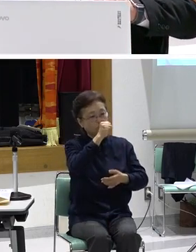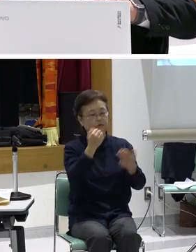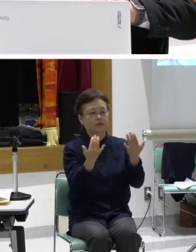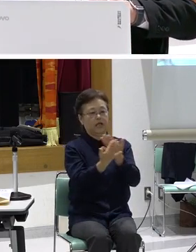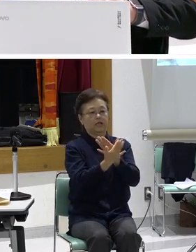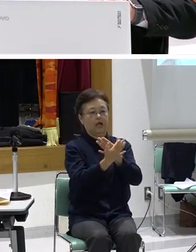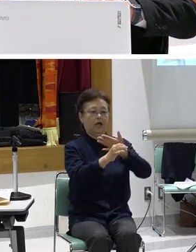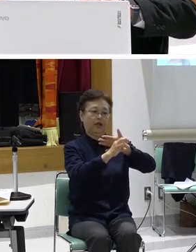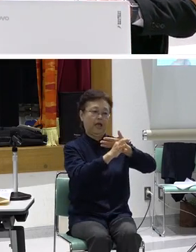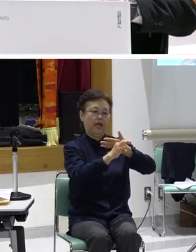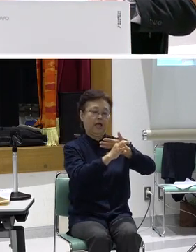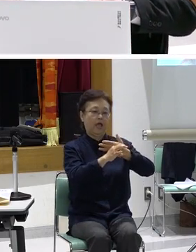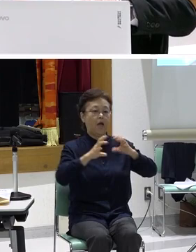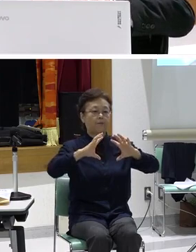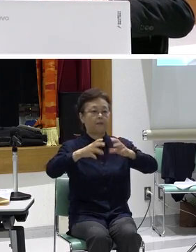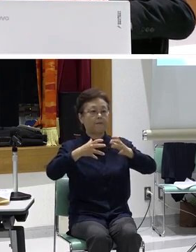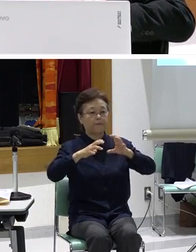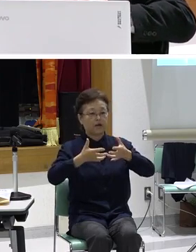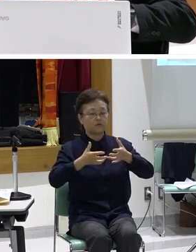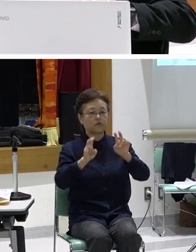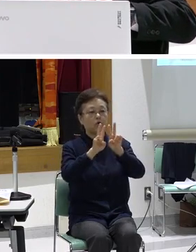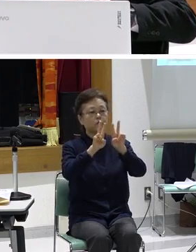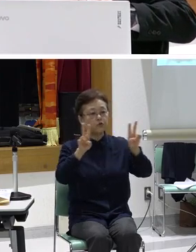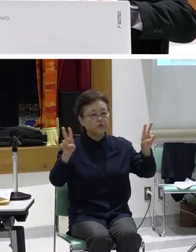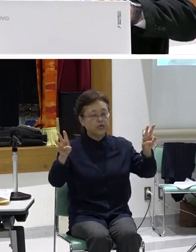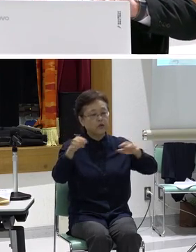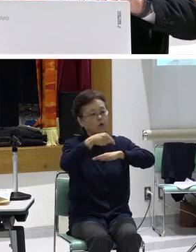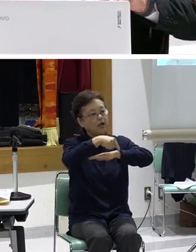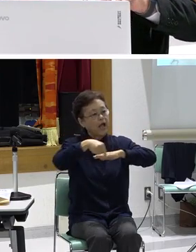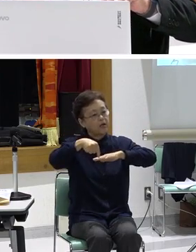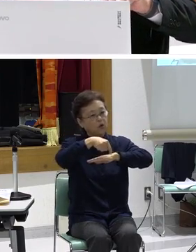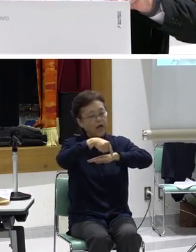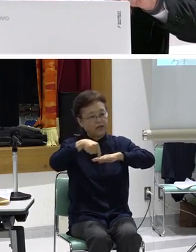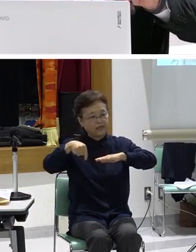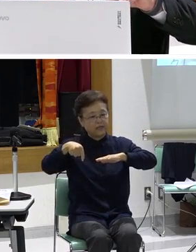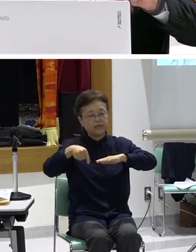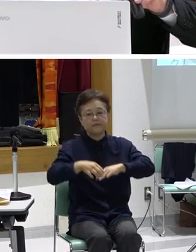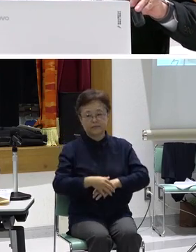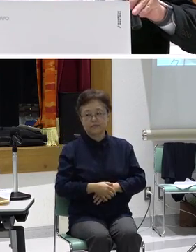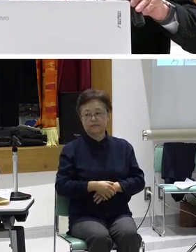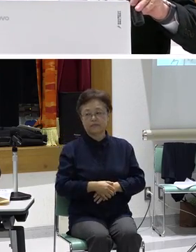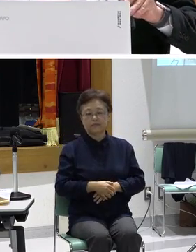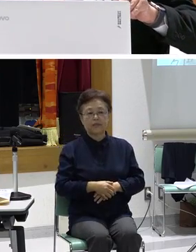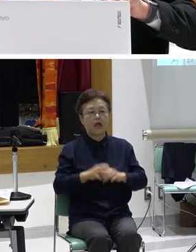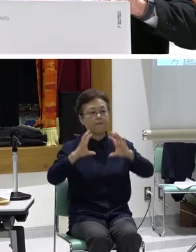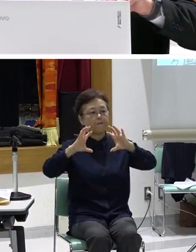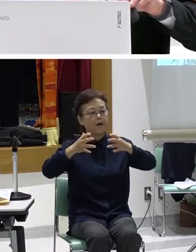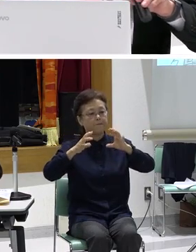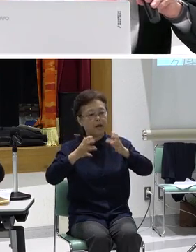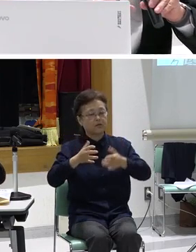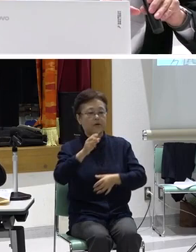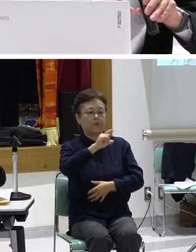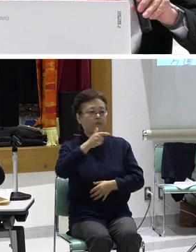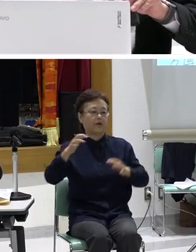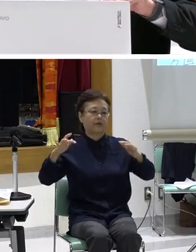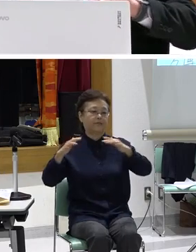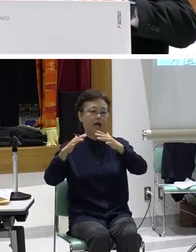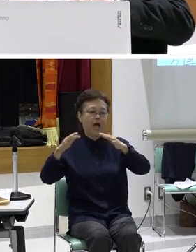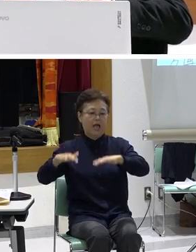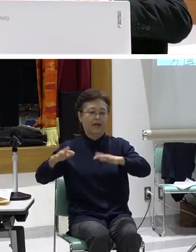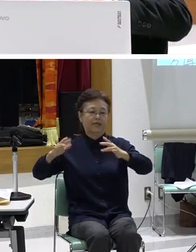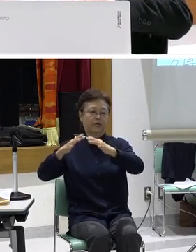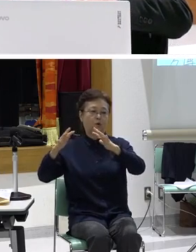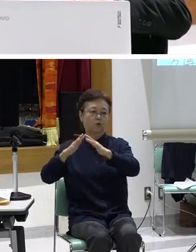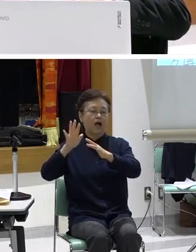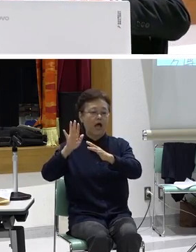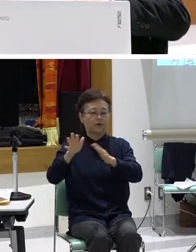博UD ガイドラインというのがあるんですね。まあ、万博そのものは、まあ、今いろんな議論があるから、その是非は置いとい